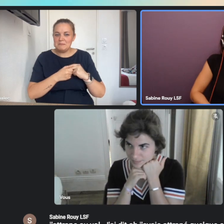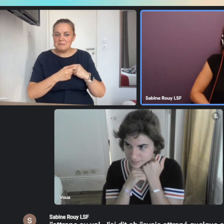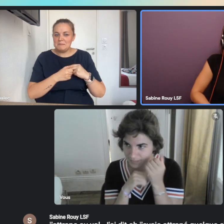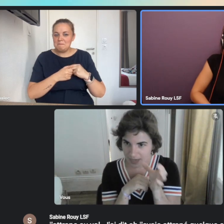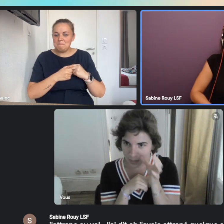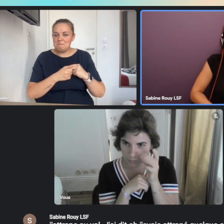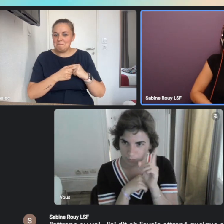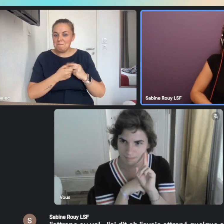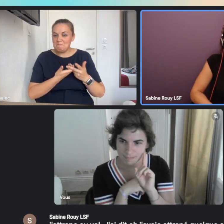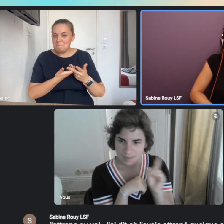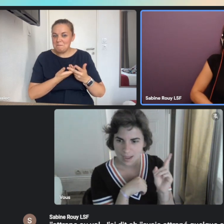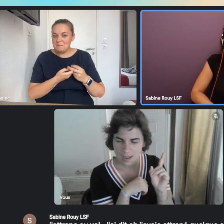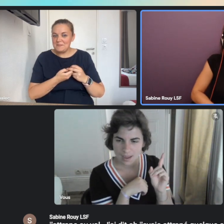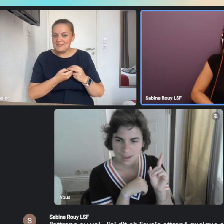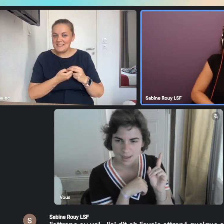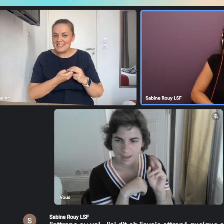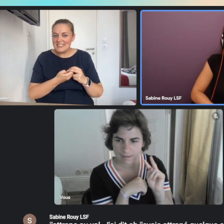L'influence,